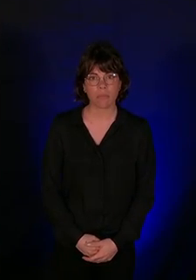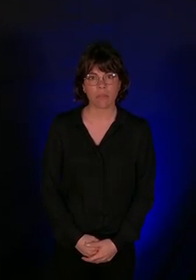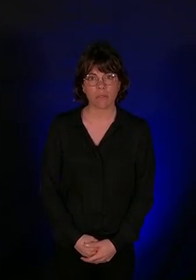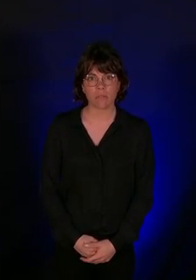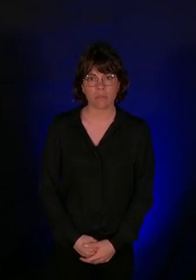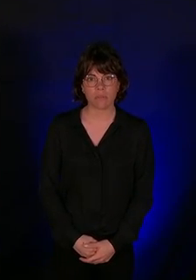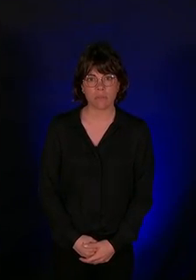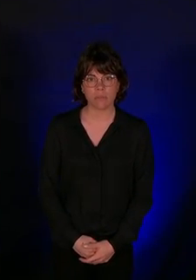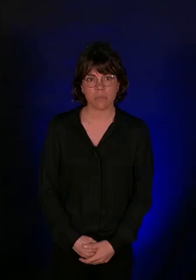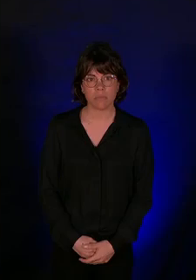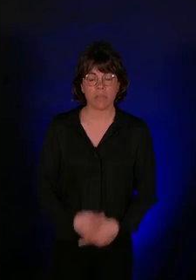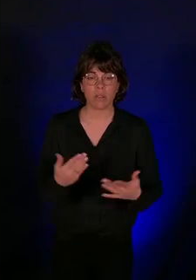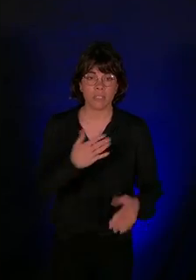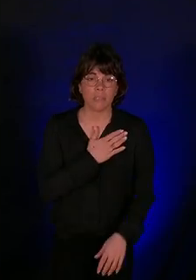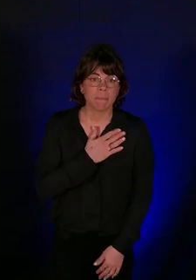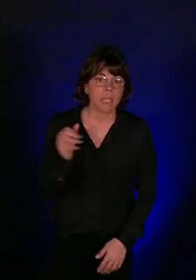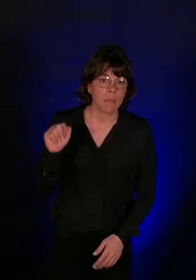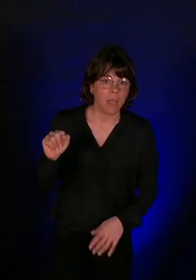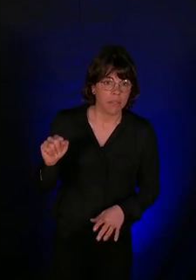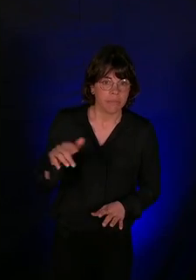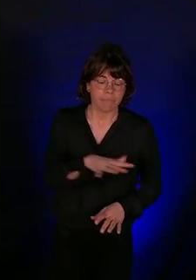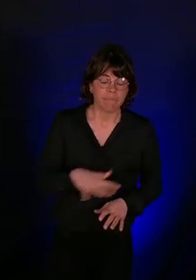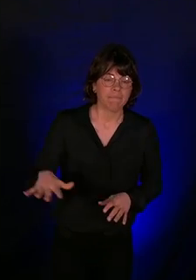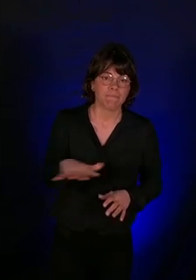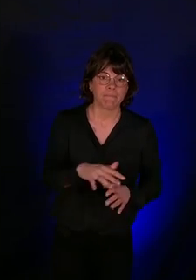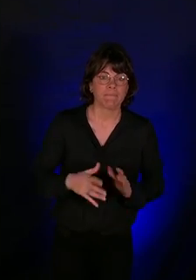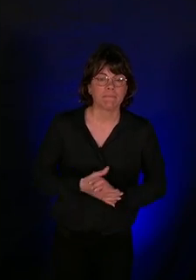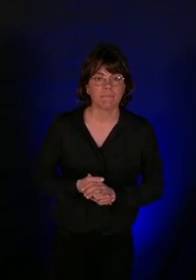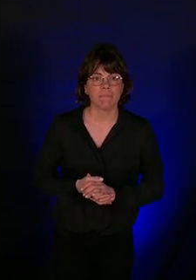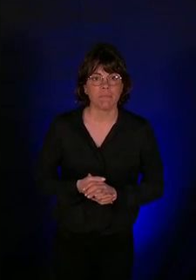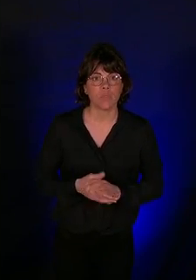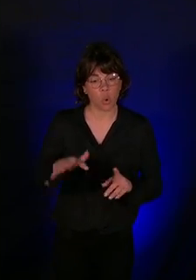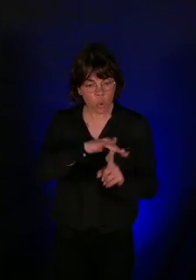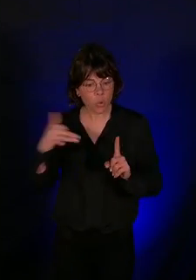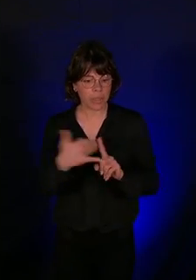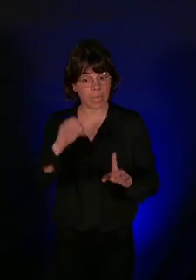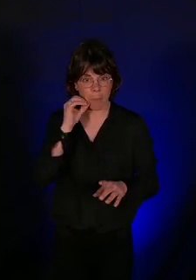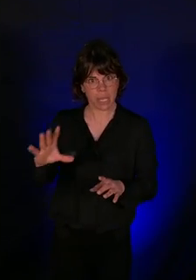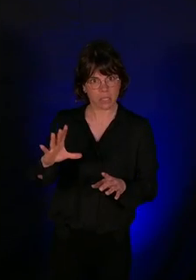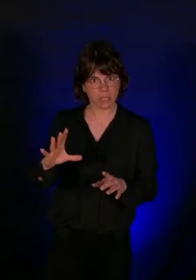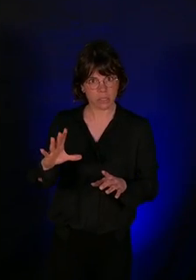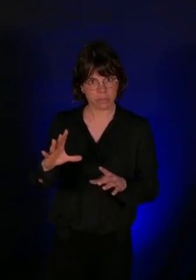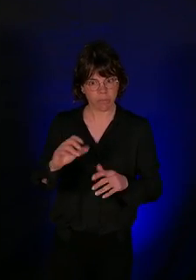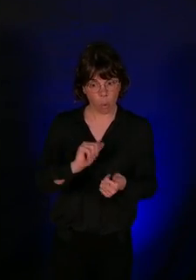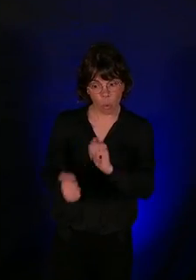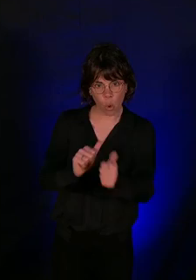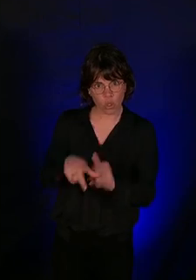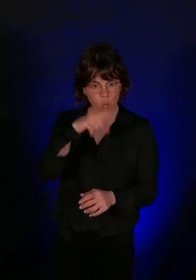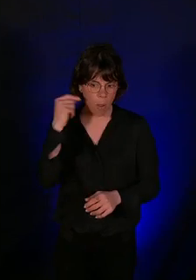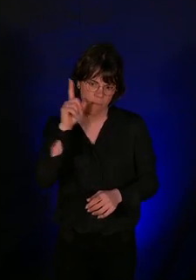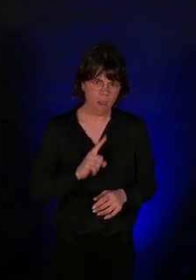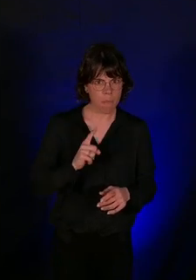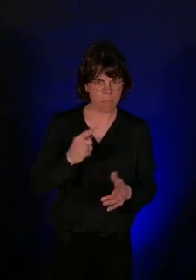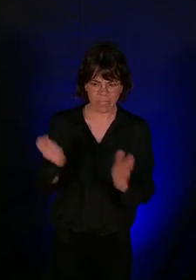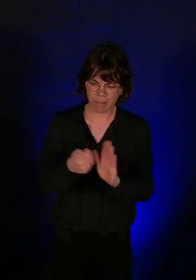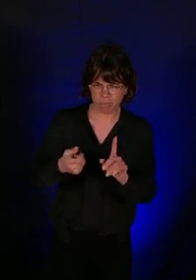classes chers et chers camarades dans une société capitaliste qui fait de la concurrence entre les femmes et les hommes un élément